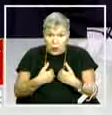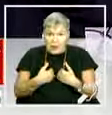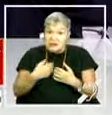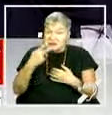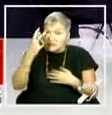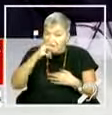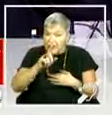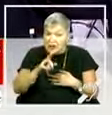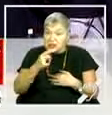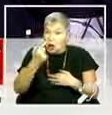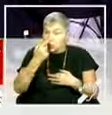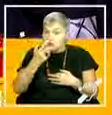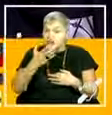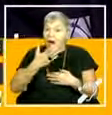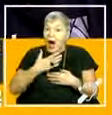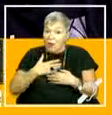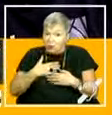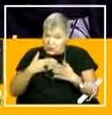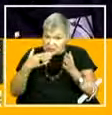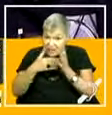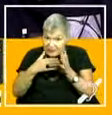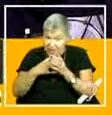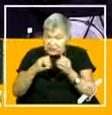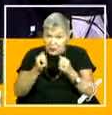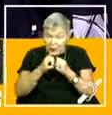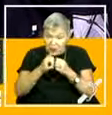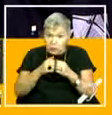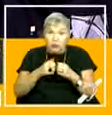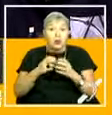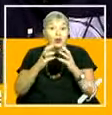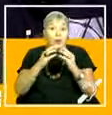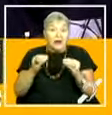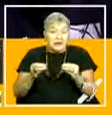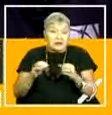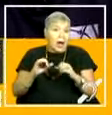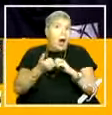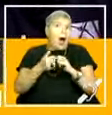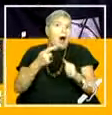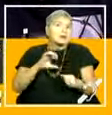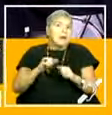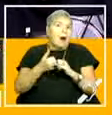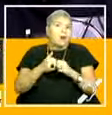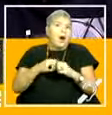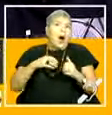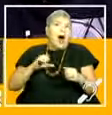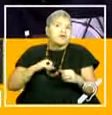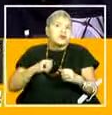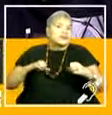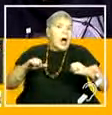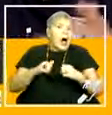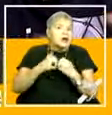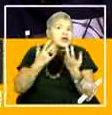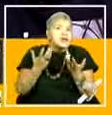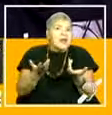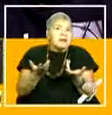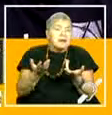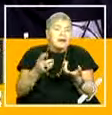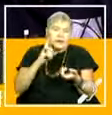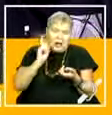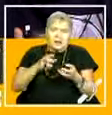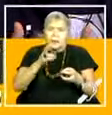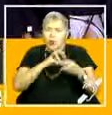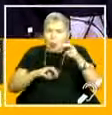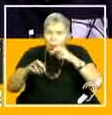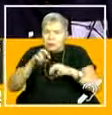cu intenție acțiunea, dacă a fost un accident. Poți invoca articolul 4, dar bine, asta se face după ce se consultă CSAT-ul și așa mai